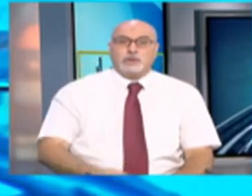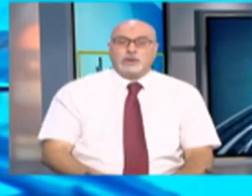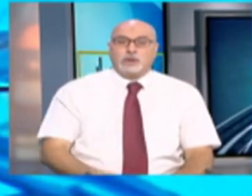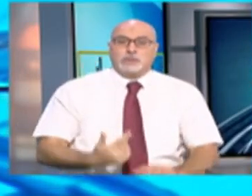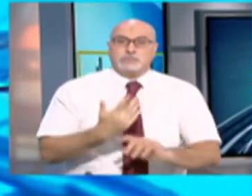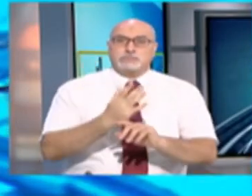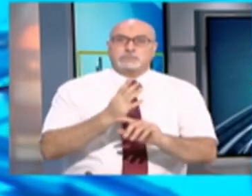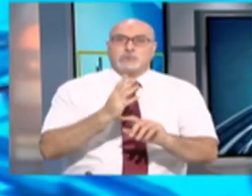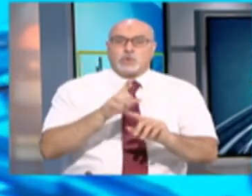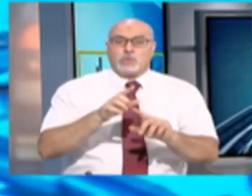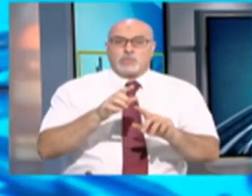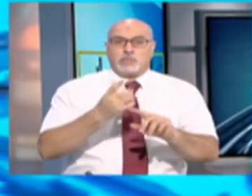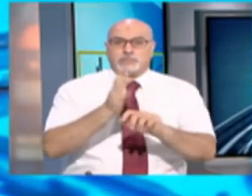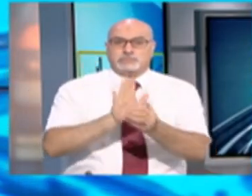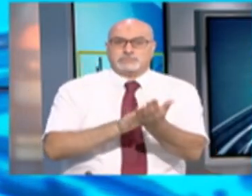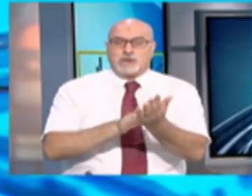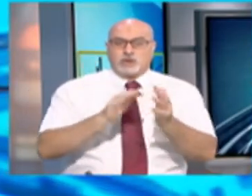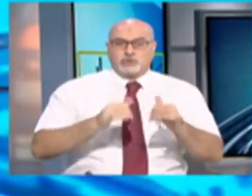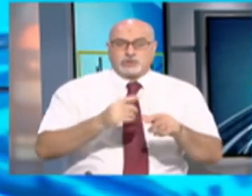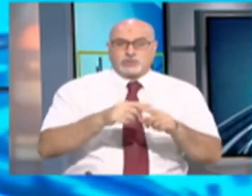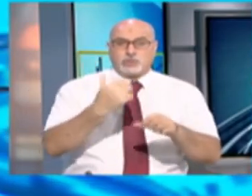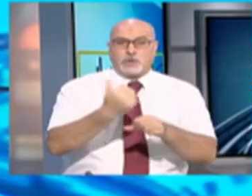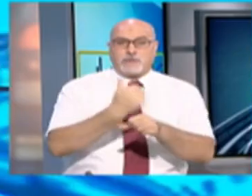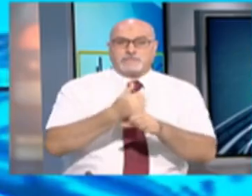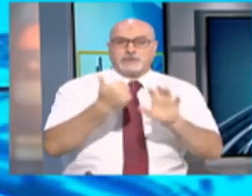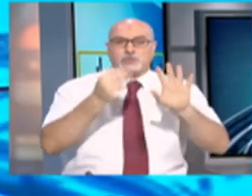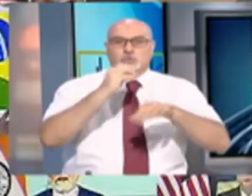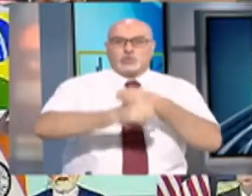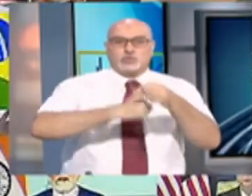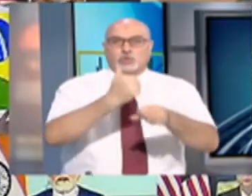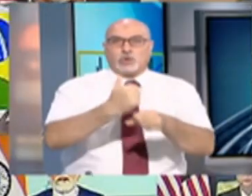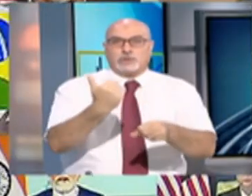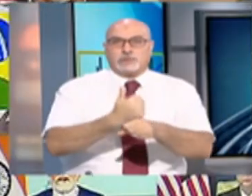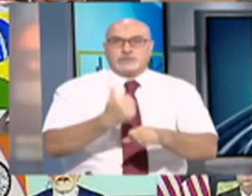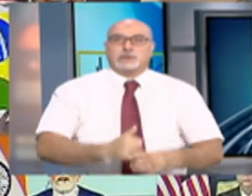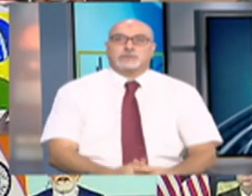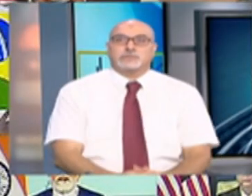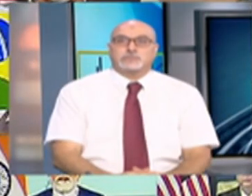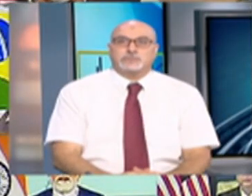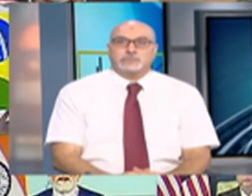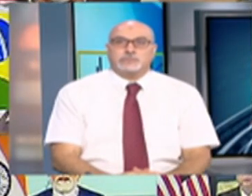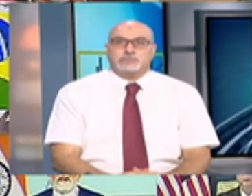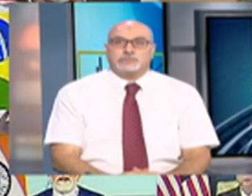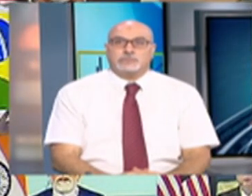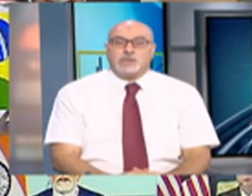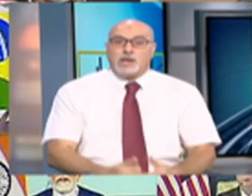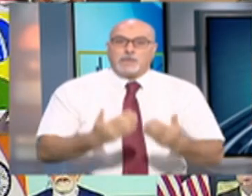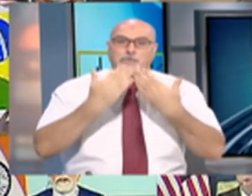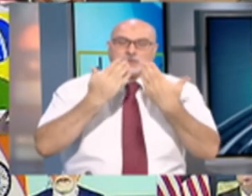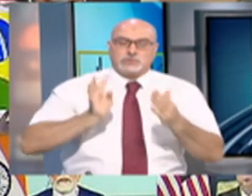للجزائر وهي تحتفي بستينية الاستقلال. شكرا فخامة الرئيس عبد المجيد